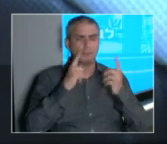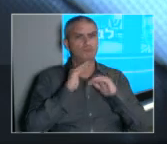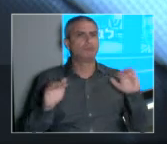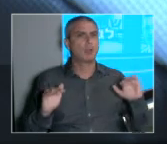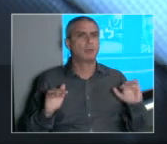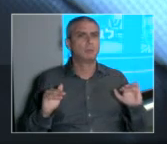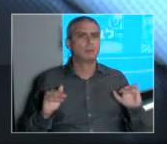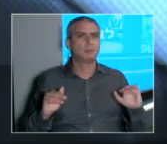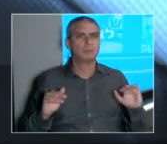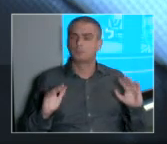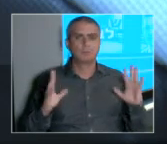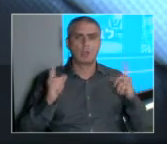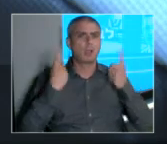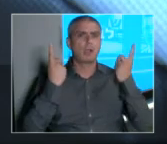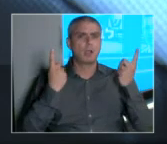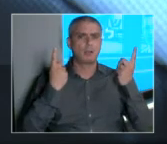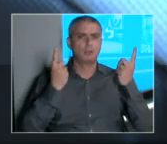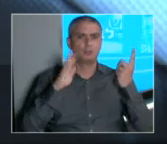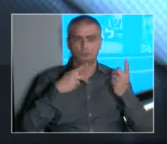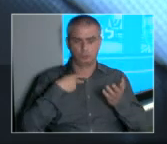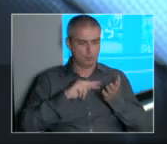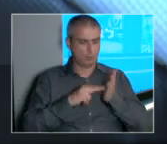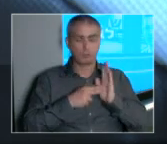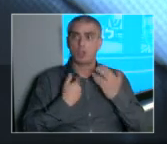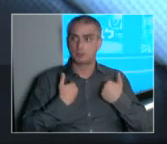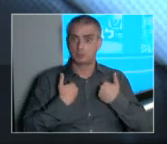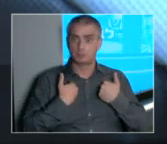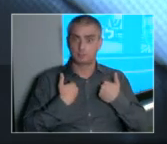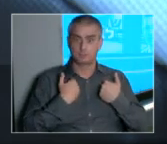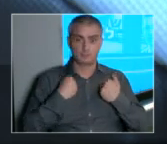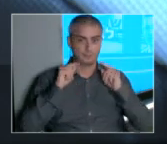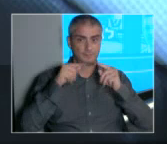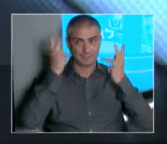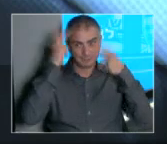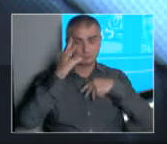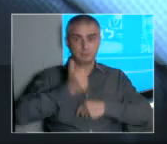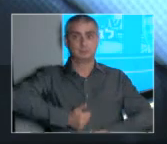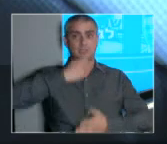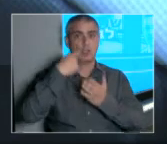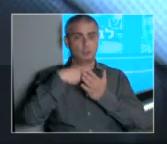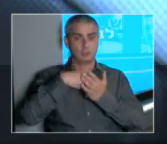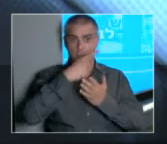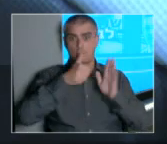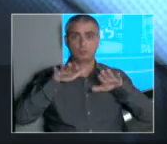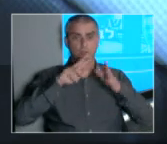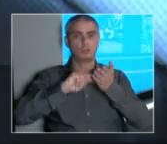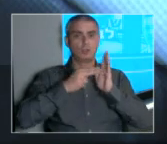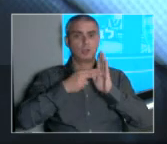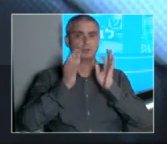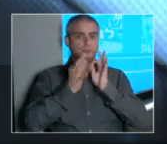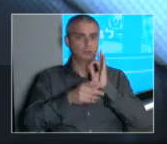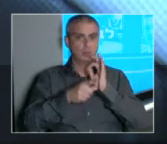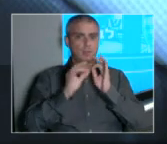שקט? ומה קרה שפתאום שיש לי תוכנית, ושאני הגעתי לסיכום עם שר האוצר, ראש ממשלה, על תוכנית